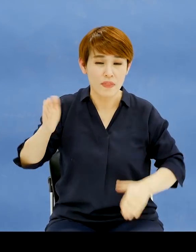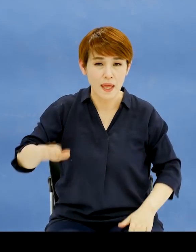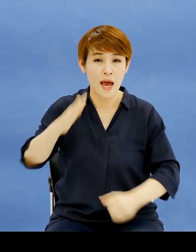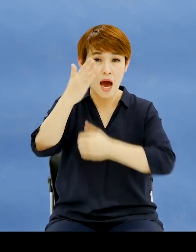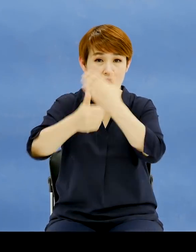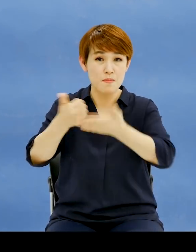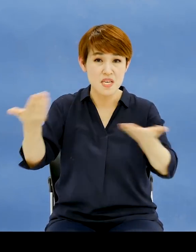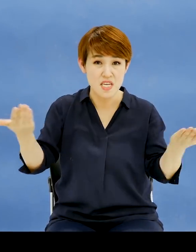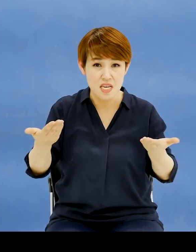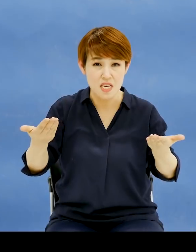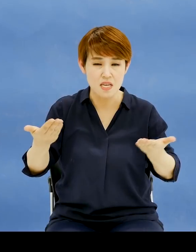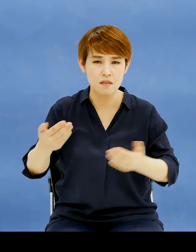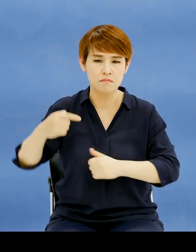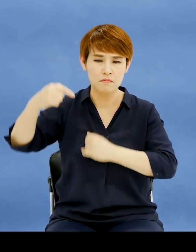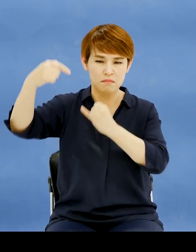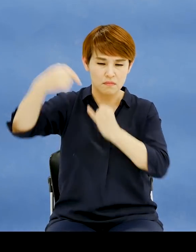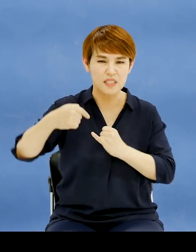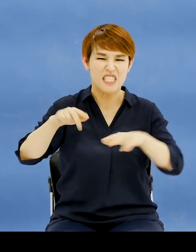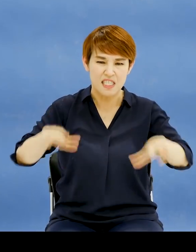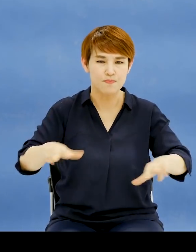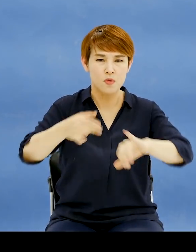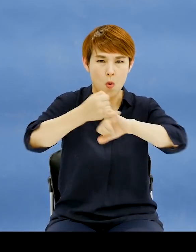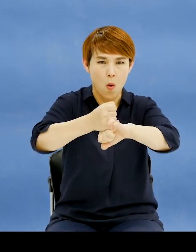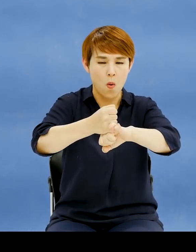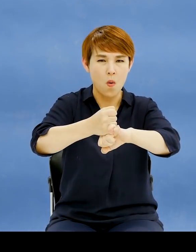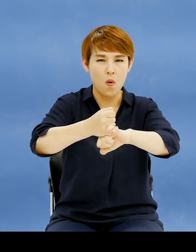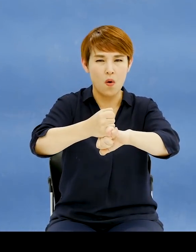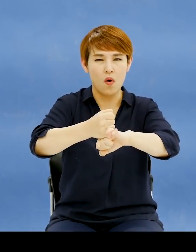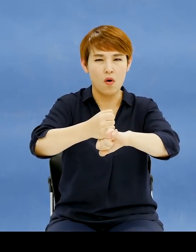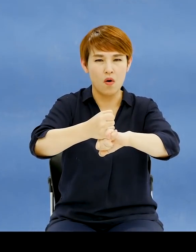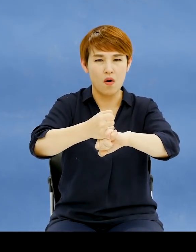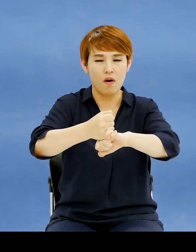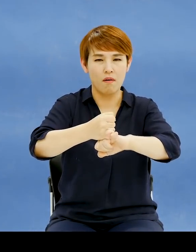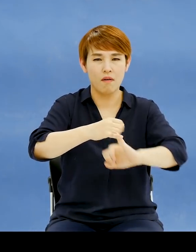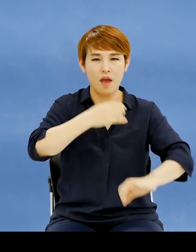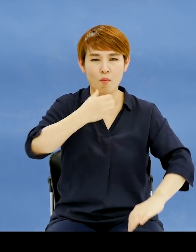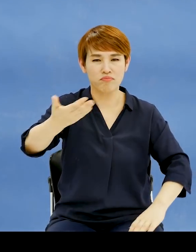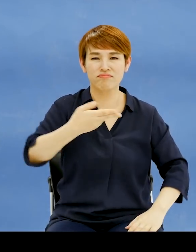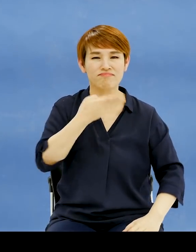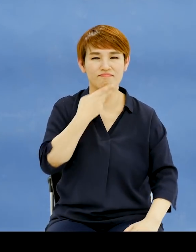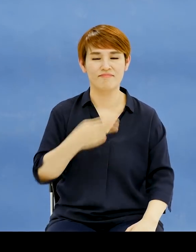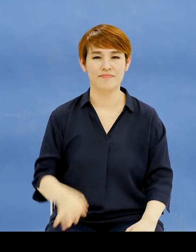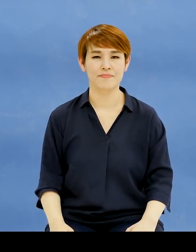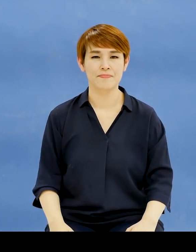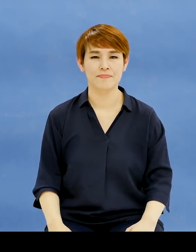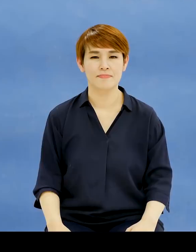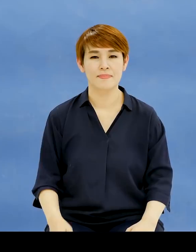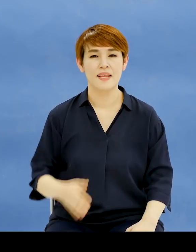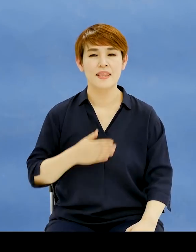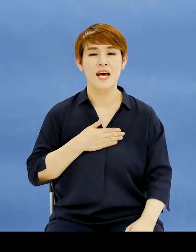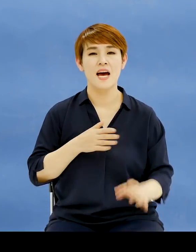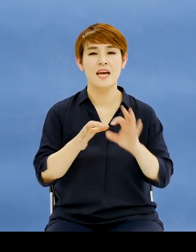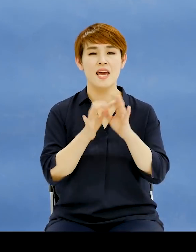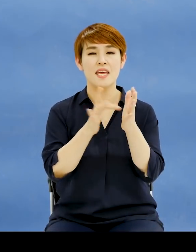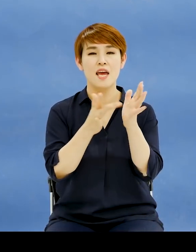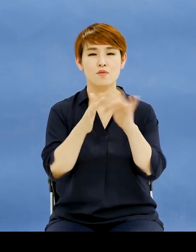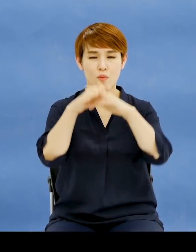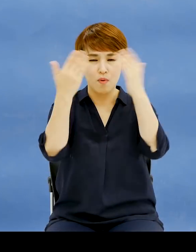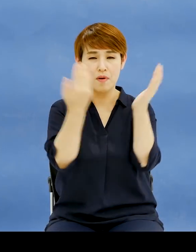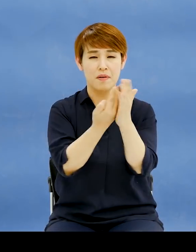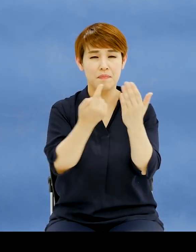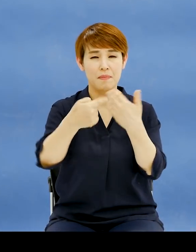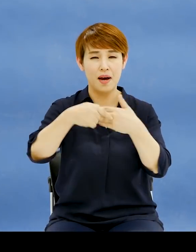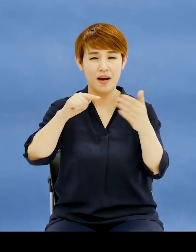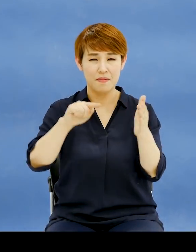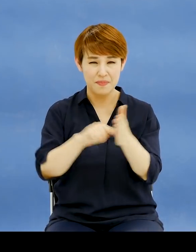버려주시는데 이렇게 하나님 일은 이렇게 아니 지금 해야 돼. 그럼 꼭 해야 돼요. 그래서 했어요. 예. 근데 나의 예수